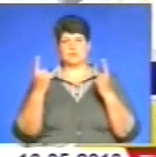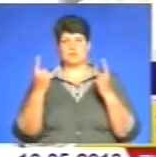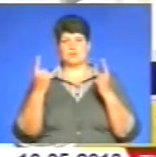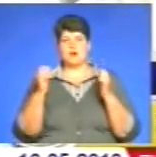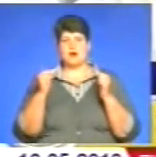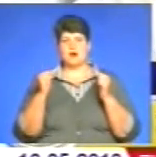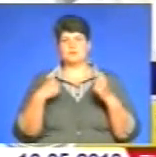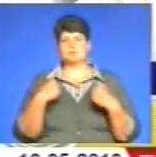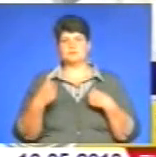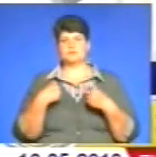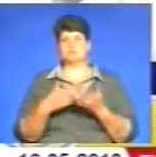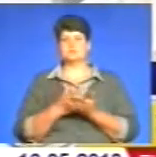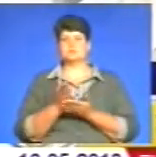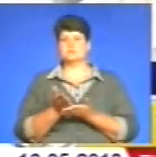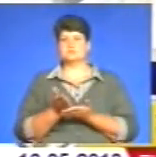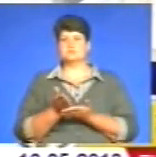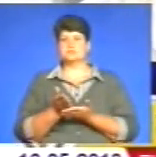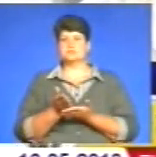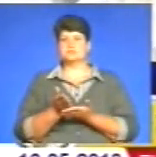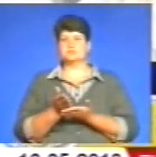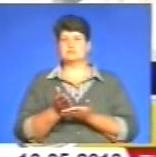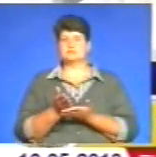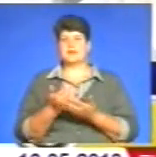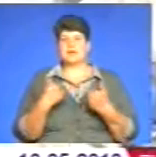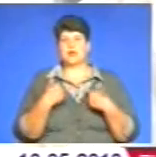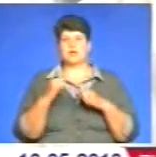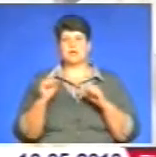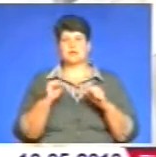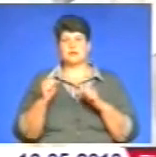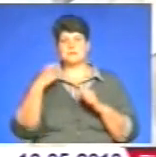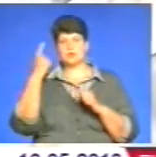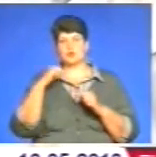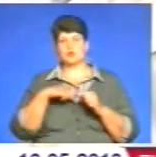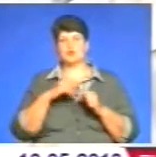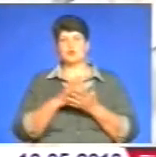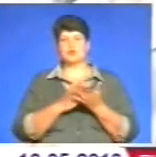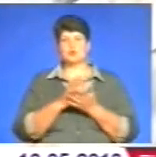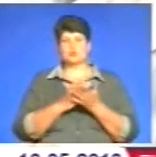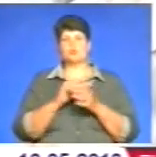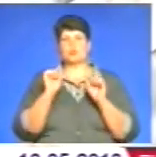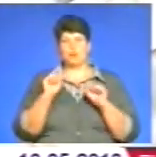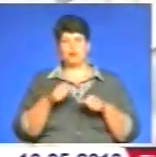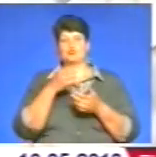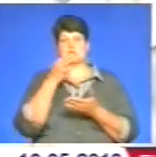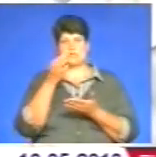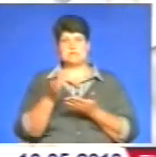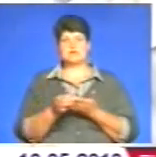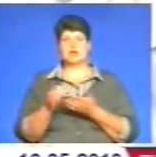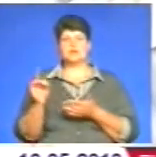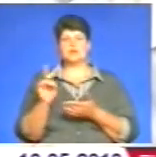страждає якість керівник психологічної служби системи освіти можу сказати що